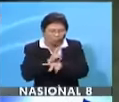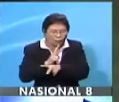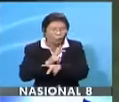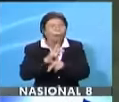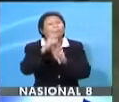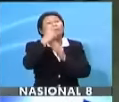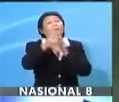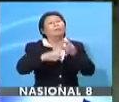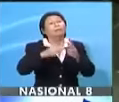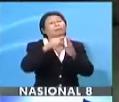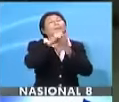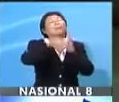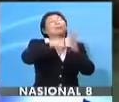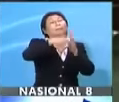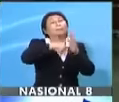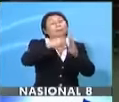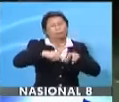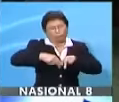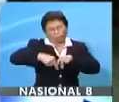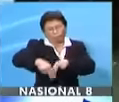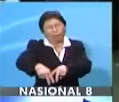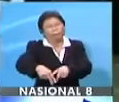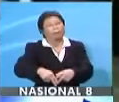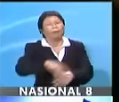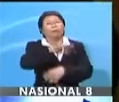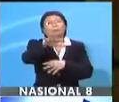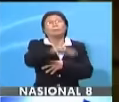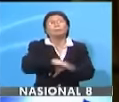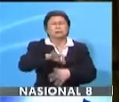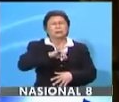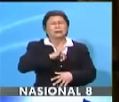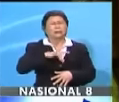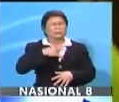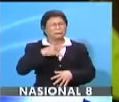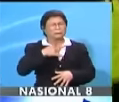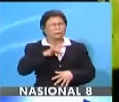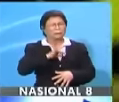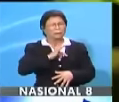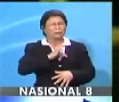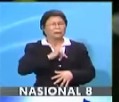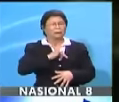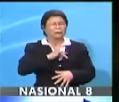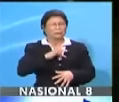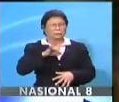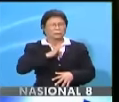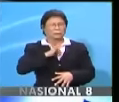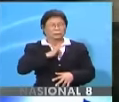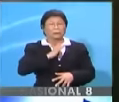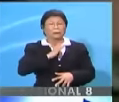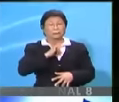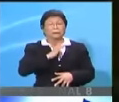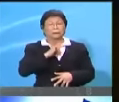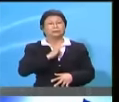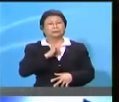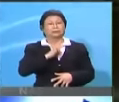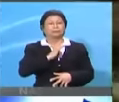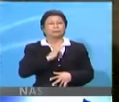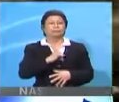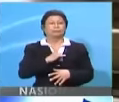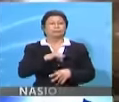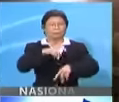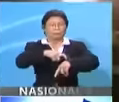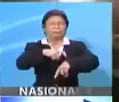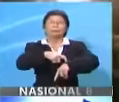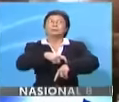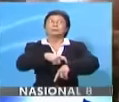Berapa lama perjalanan dan tu secara keseluruhannya kalau boleh lebih kurang saya ambil perjalanan, saya sendiri yang perjalanan mengambil